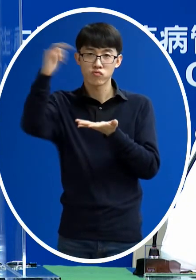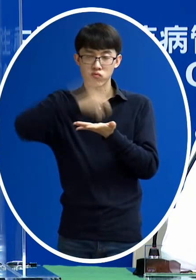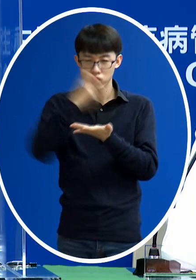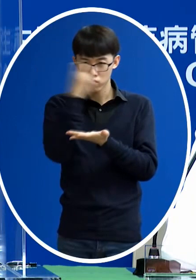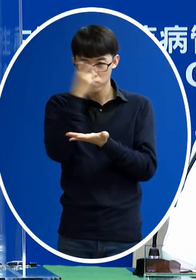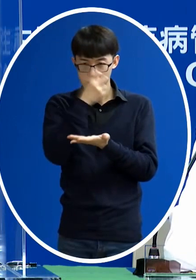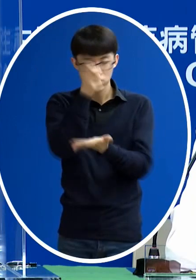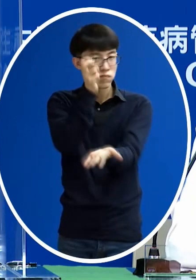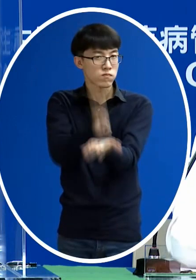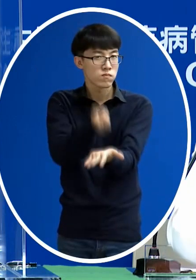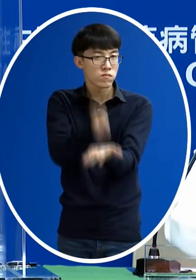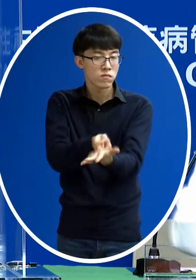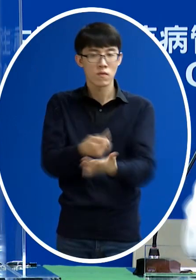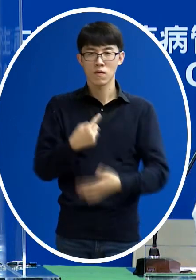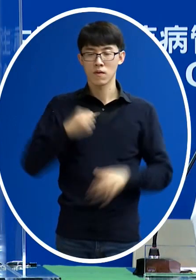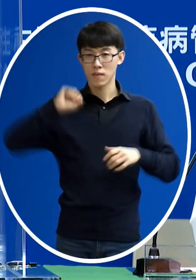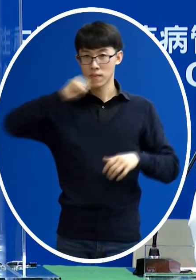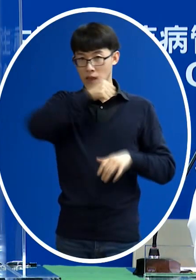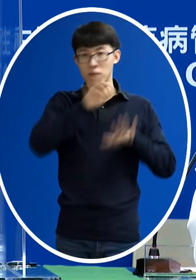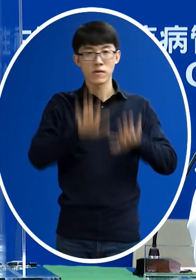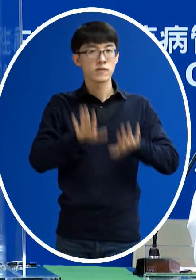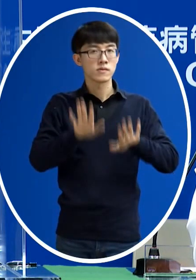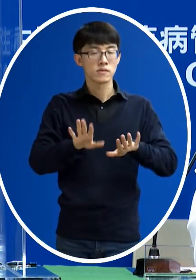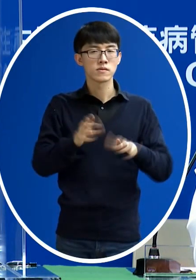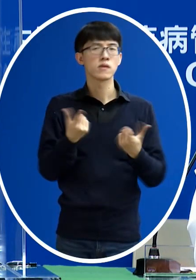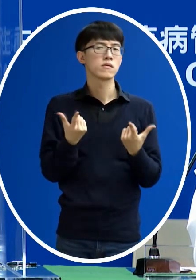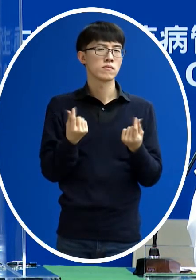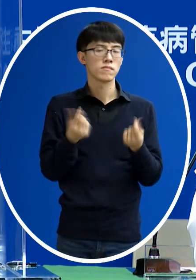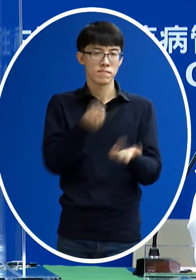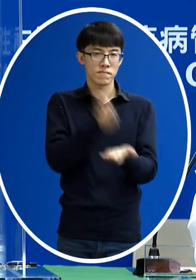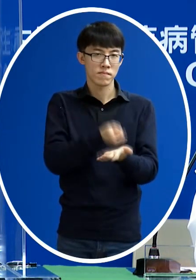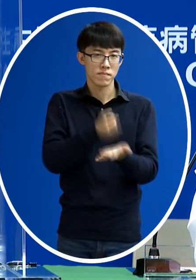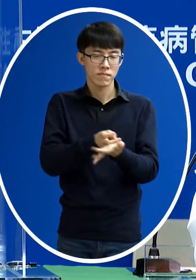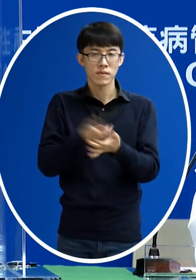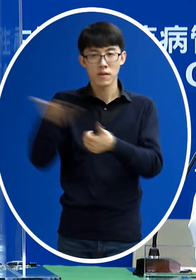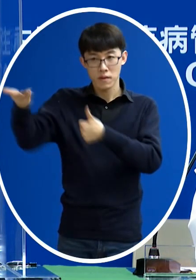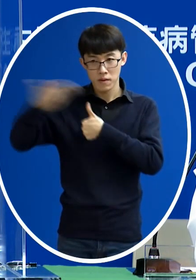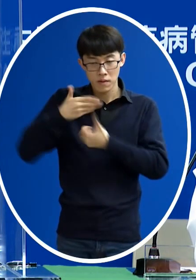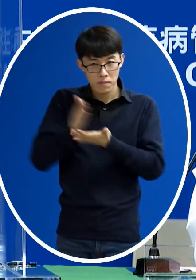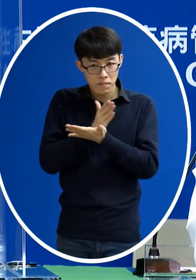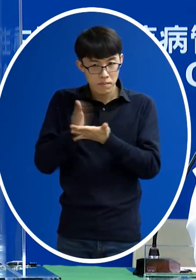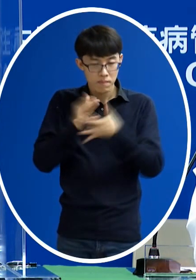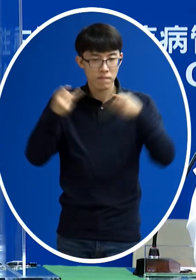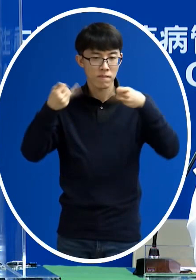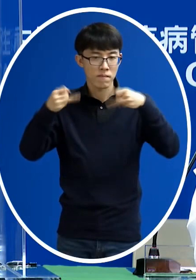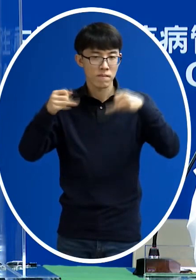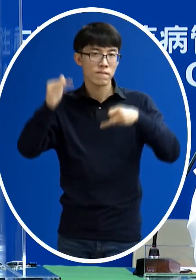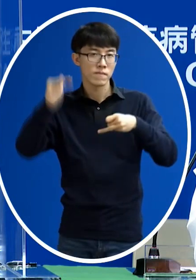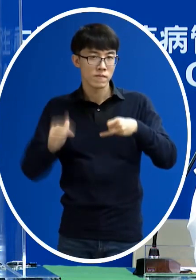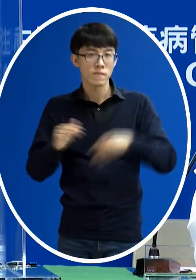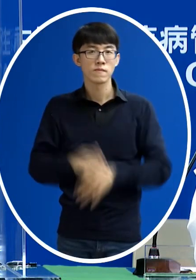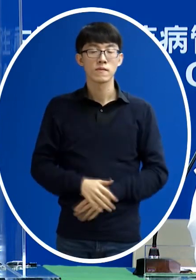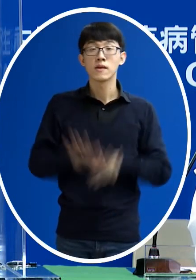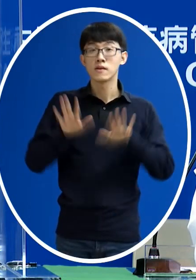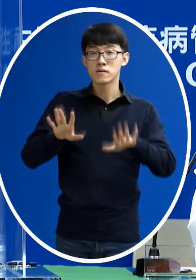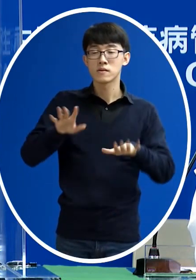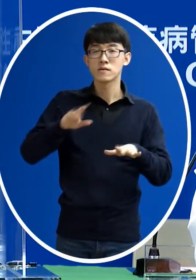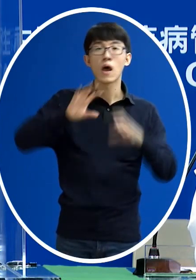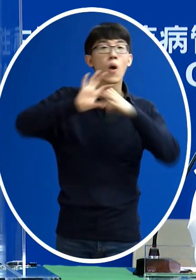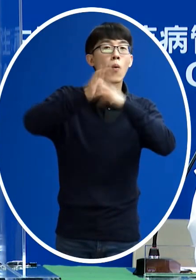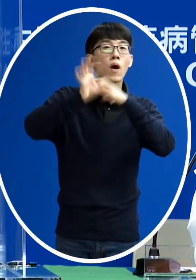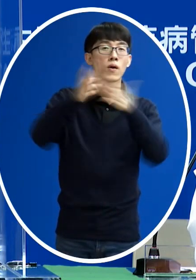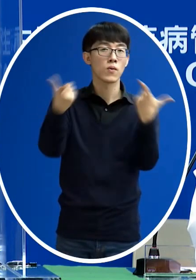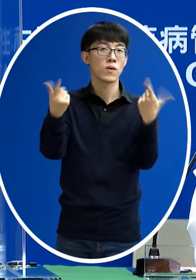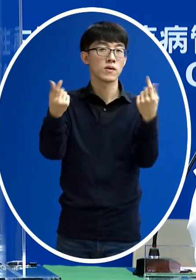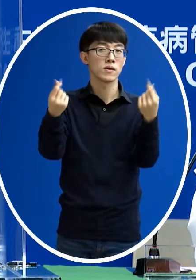边境管制我们虽然是维持相对严格，所以以前这个分数比较低，那现在大家都跟着在严格，所以他们